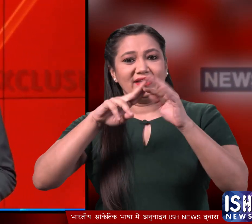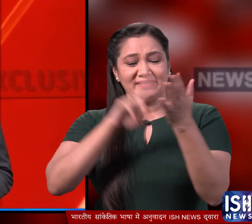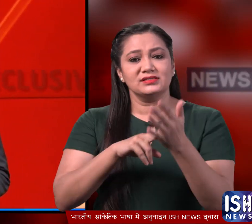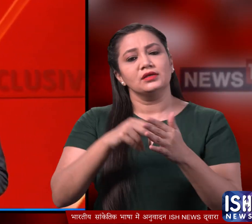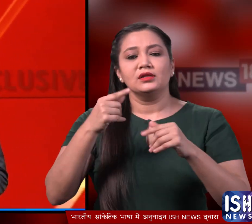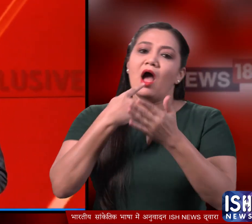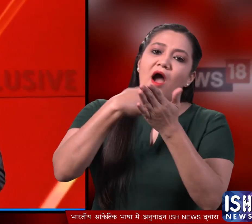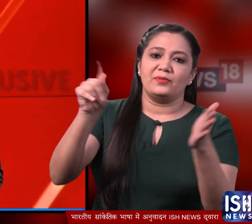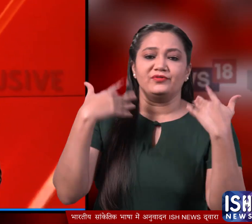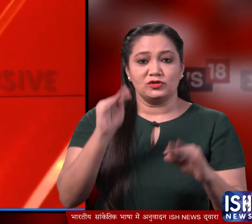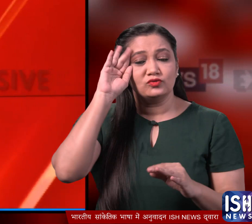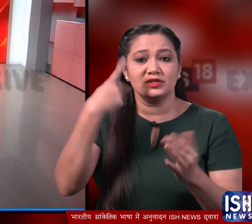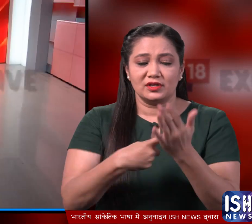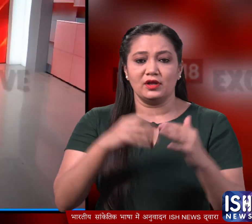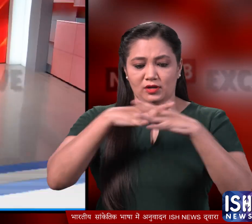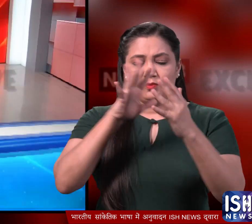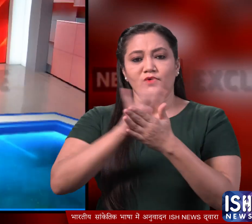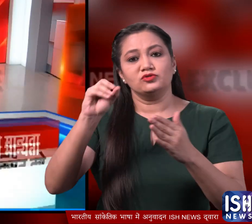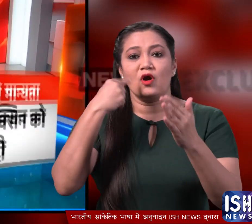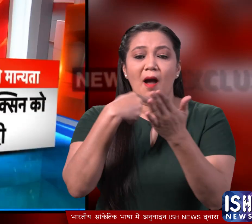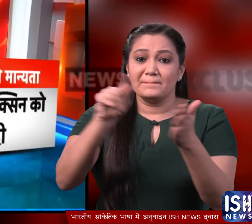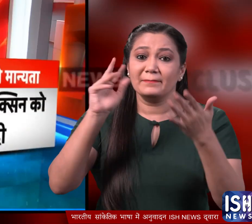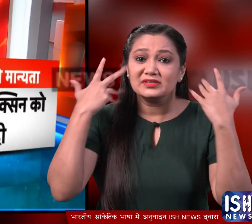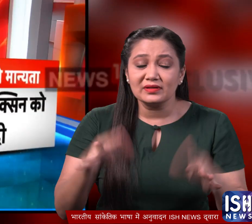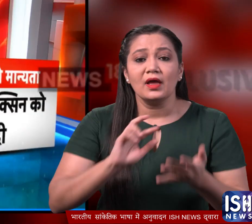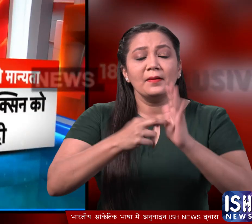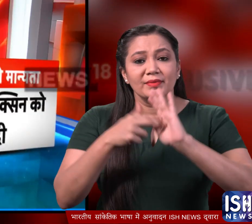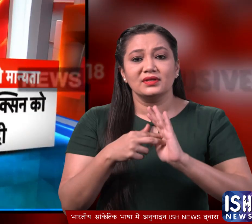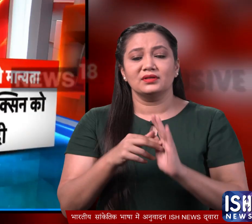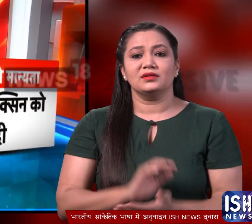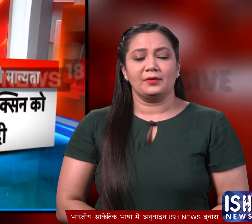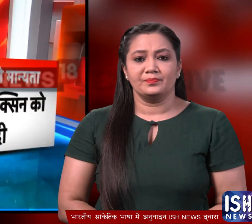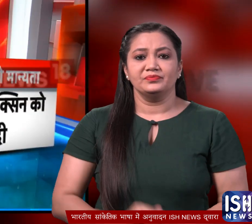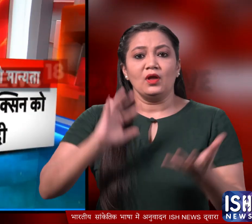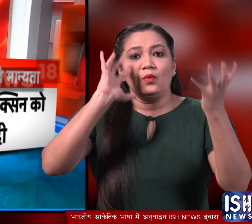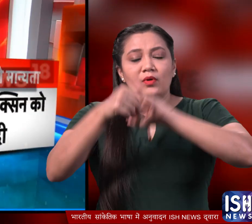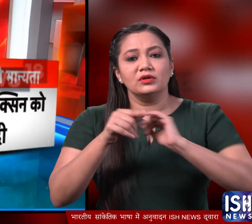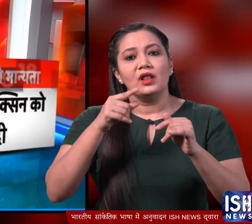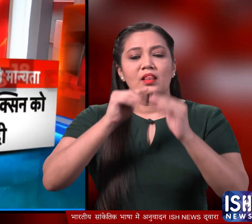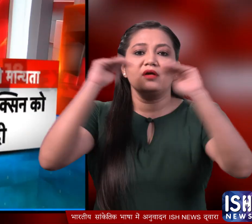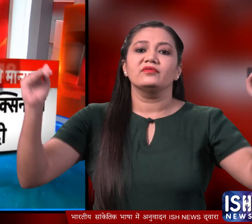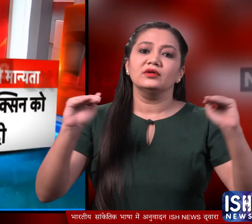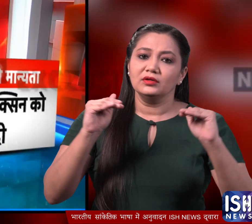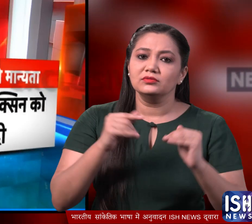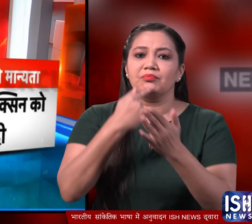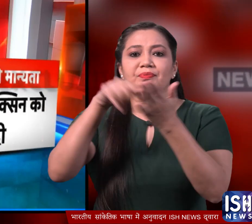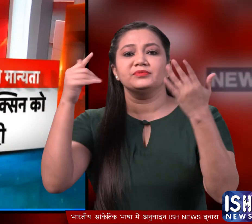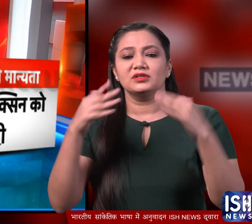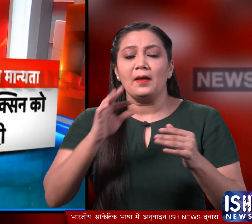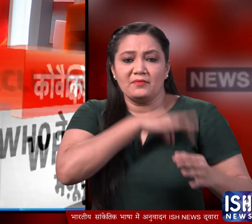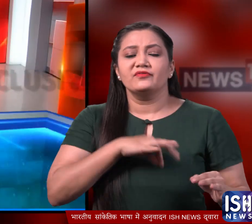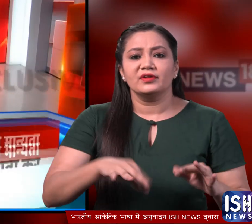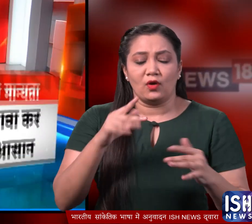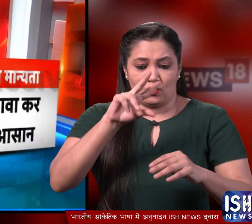منظوری دے دی نیوز ایٹین کے روی سنگھ کی خبر ہے کہ WHO سے منظوری ملنے کا مطلق کوویکسن کو انتراشتری اس طر پر منظوری ملنا ہے جس کا